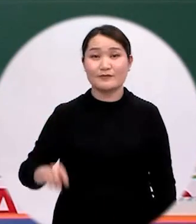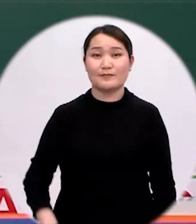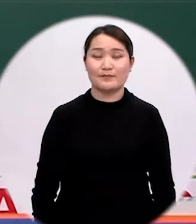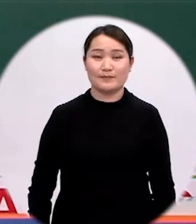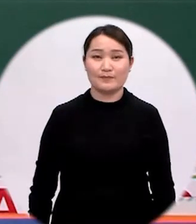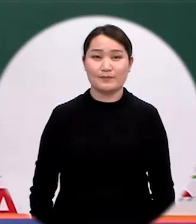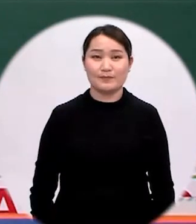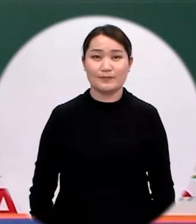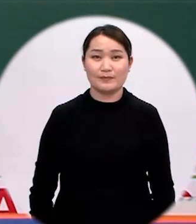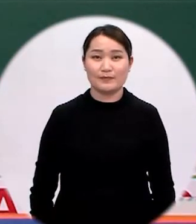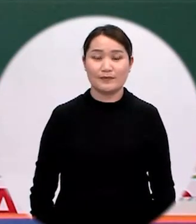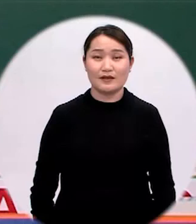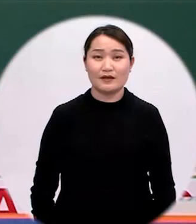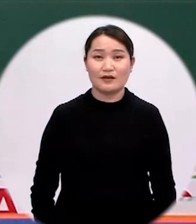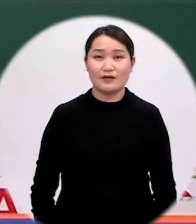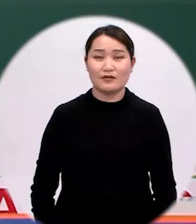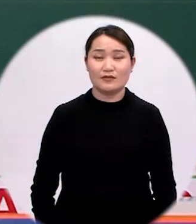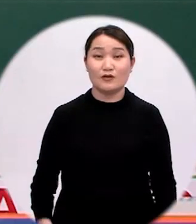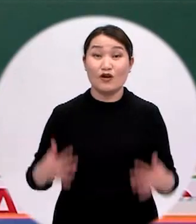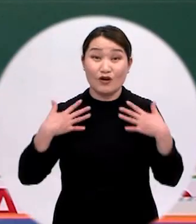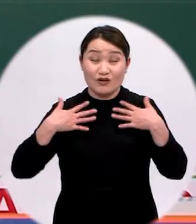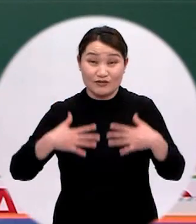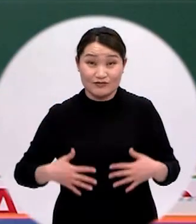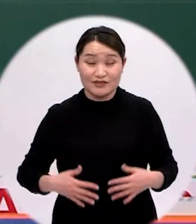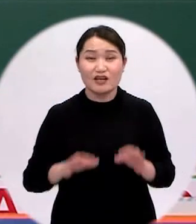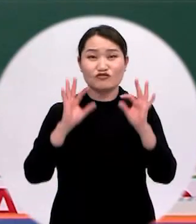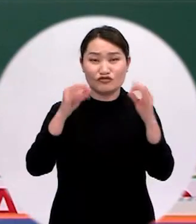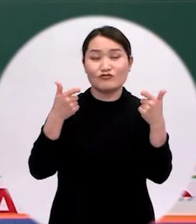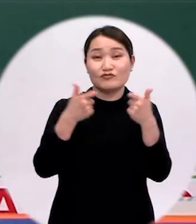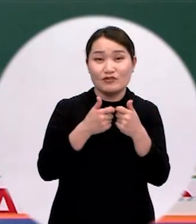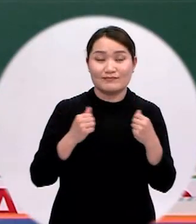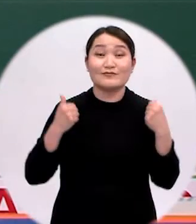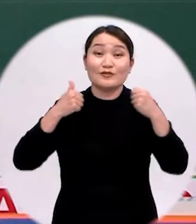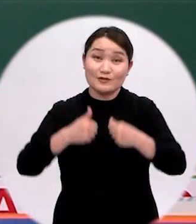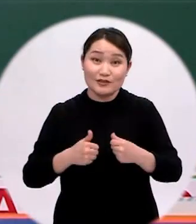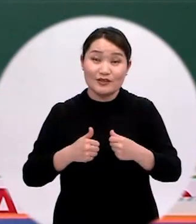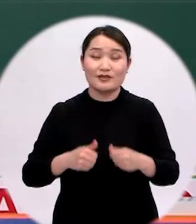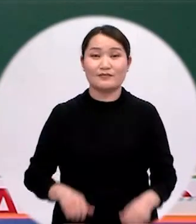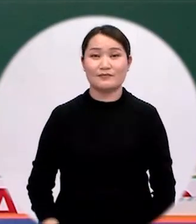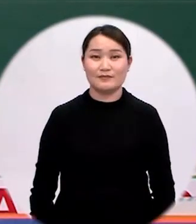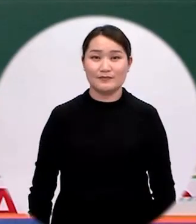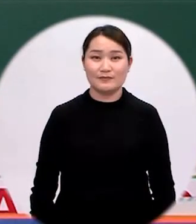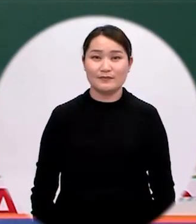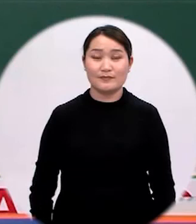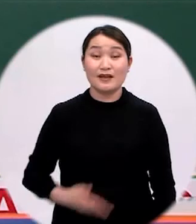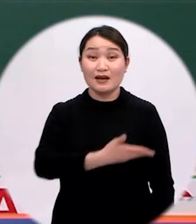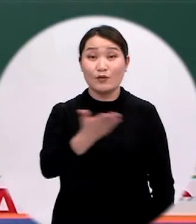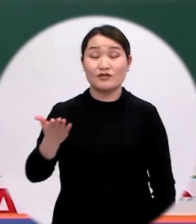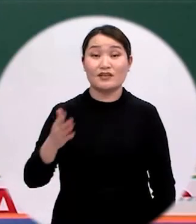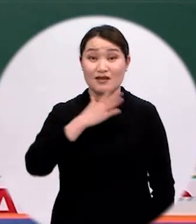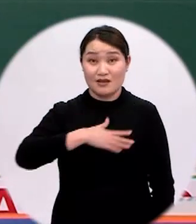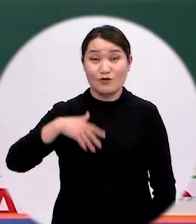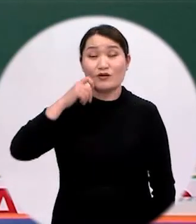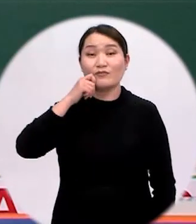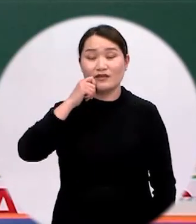учраас хаврын улиралд ч гэсэн хувцас зөв тохируулж дулаан хувцалж байгаараа хүүхдүүдээ энэ та бүхний